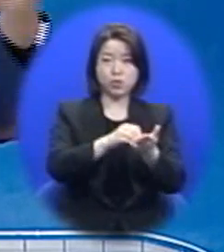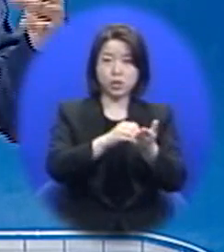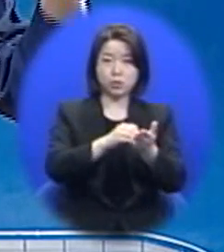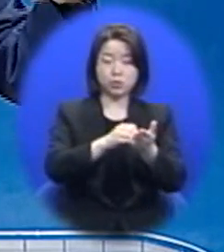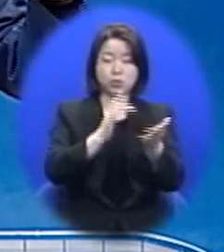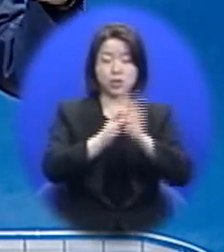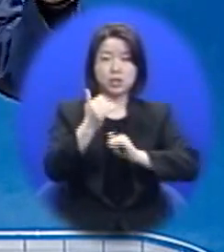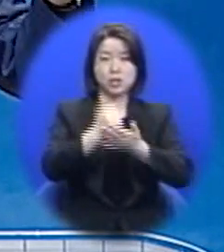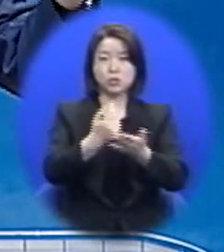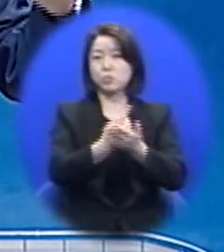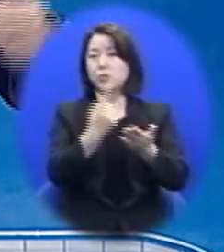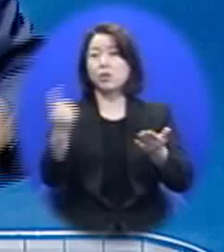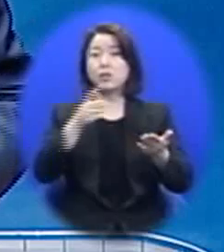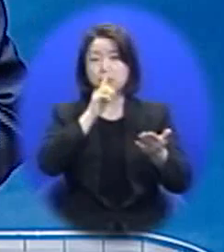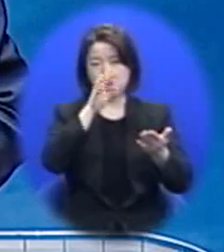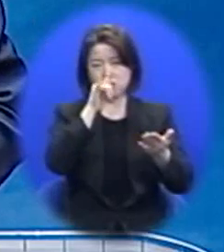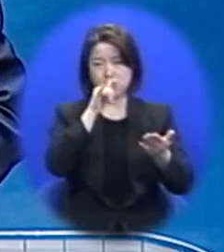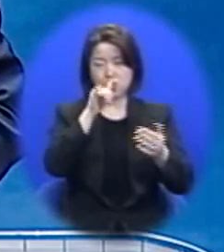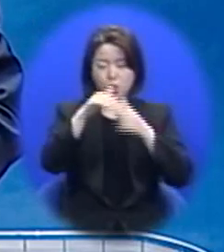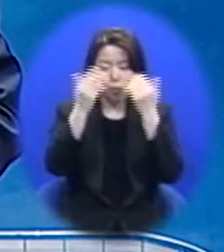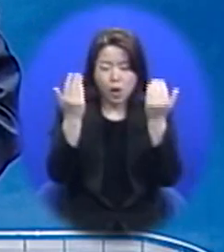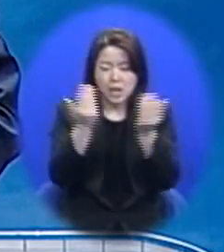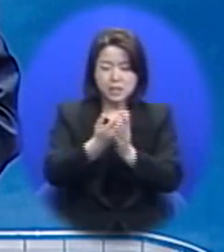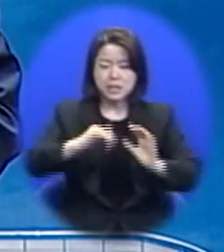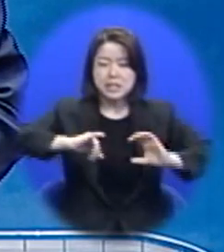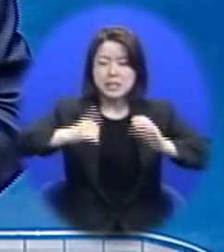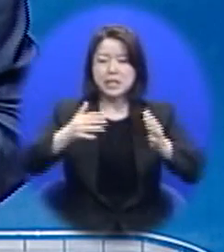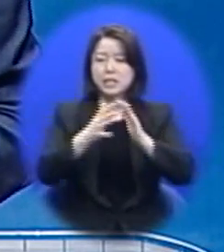완전히 세상 사람으로 바뀌어가고 있습니다.